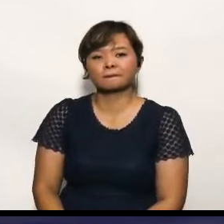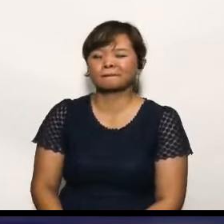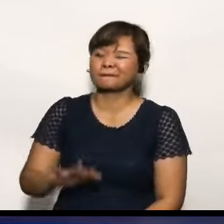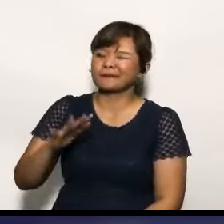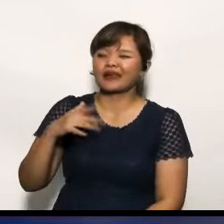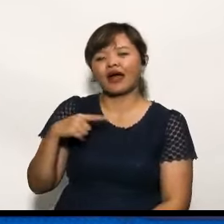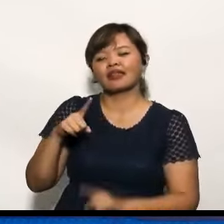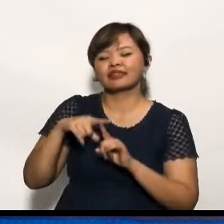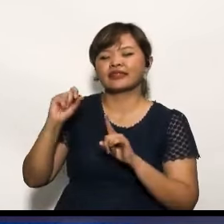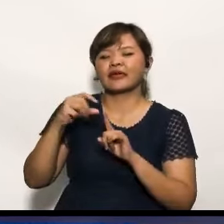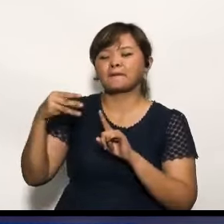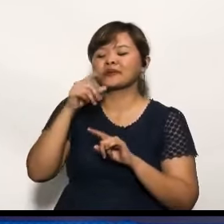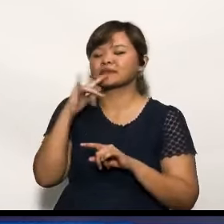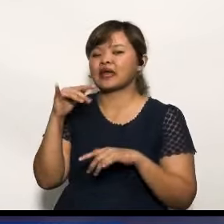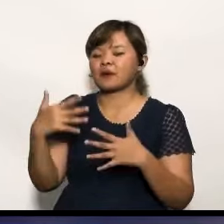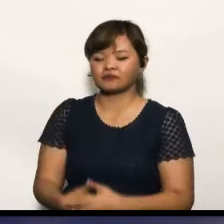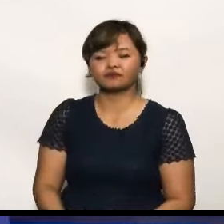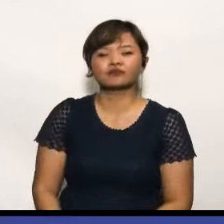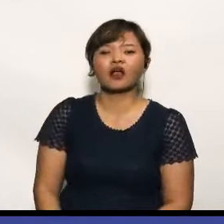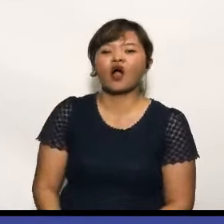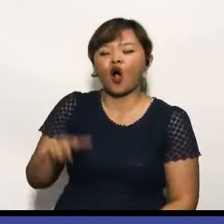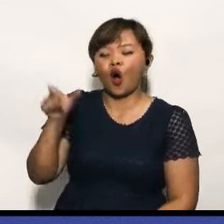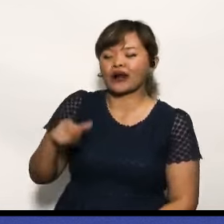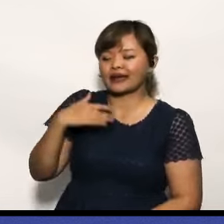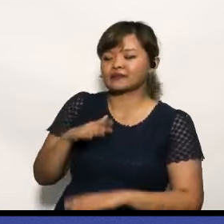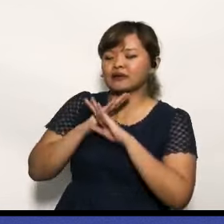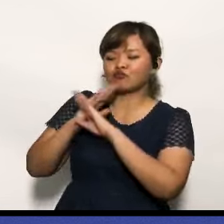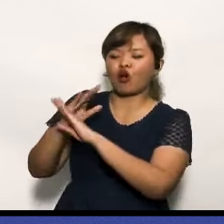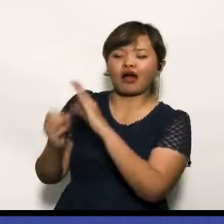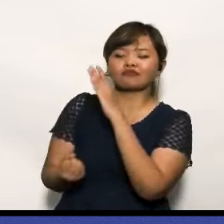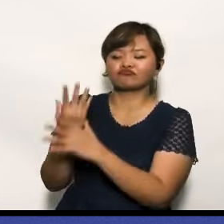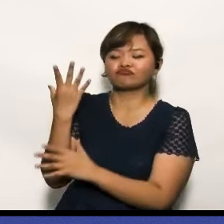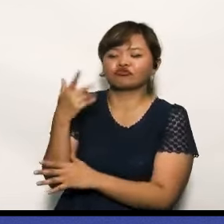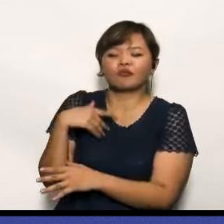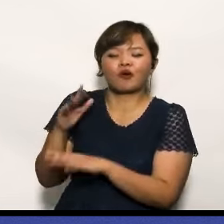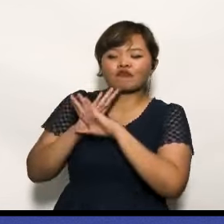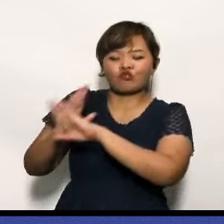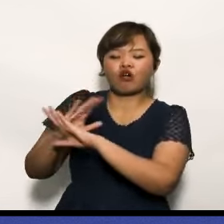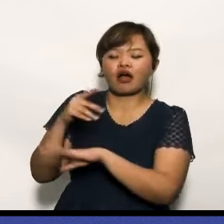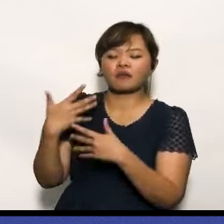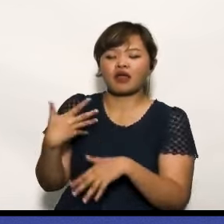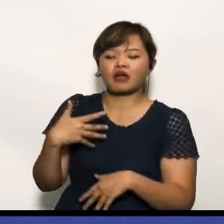Mau kira-kira tebak tipe orang itu tipe seperti apa? Orang yang menolak grow, yang overdosis come,